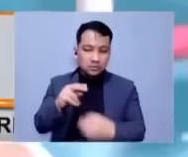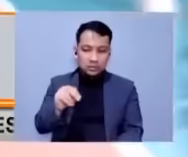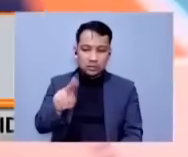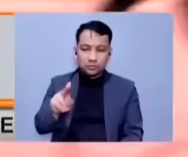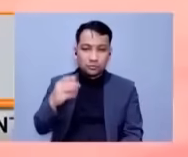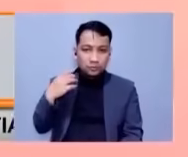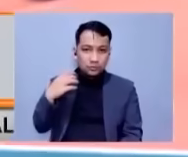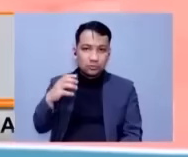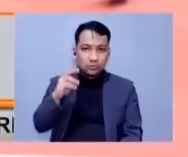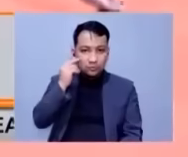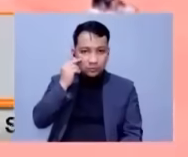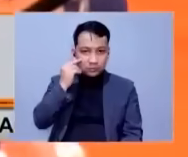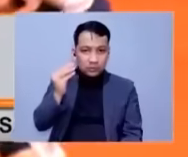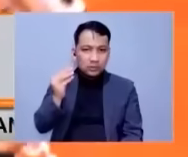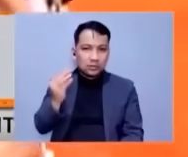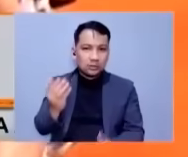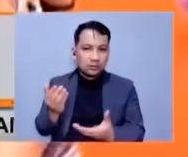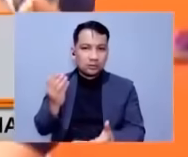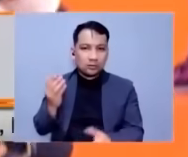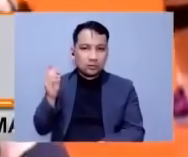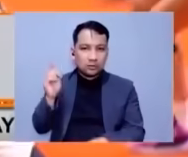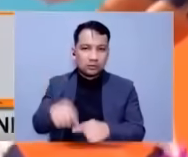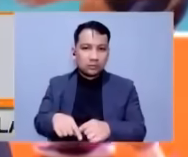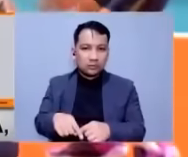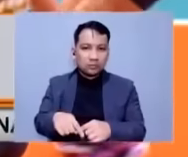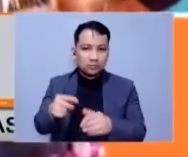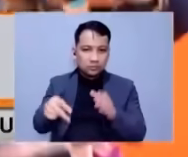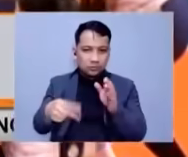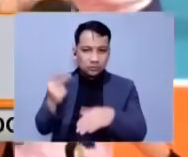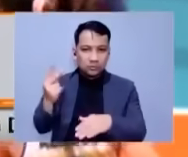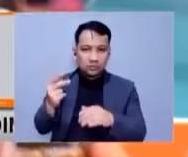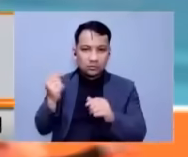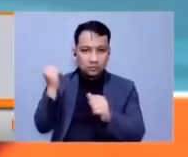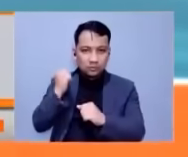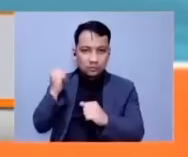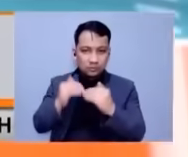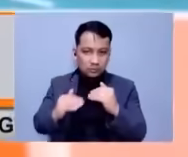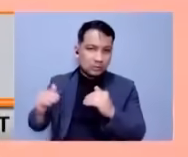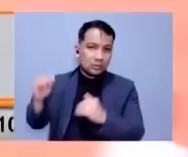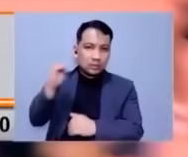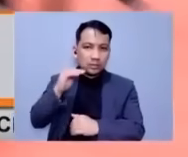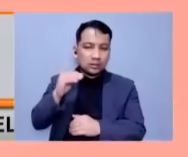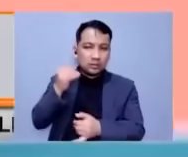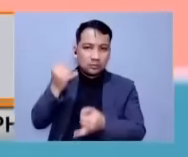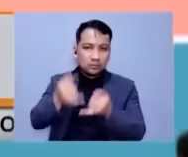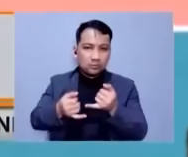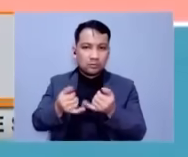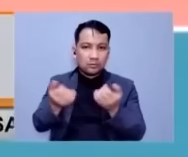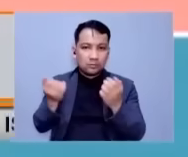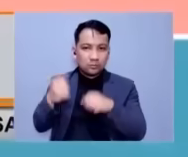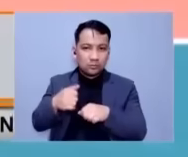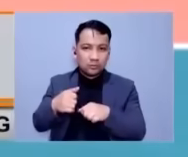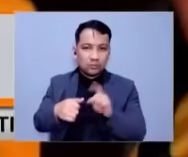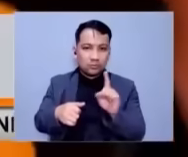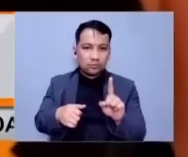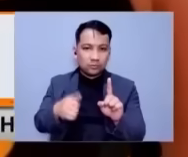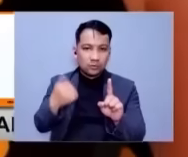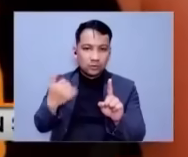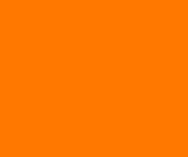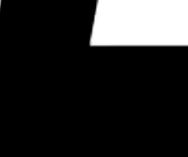Miguel, hindi na sana nila kailanganin ng twice to beat at hope nilang mag-advance agad sa finals pagkatapos ng one game lang sa